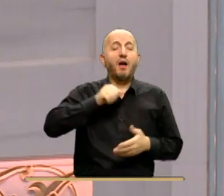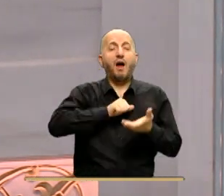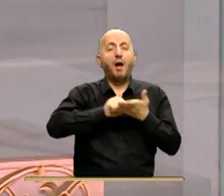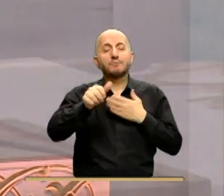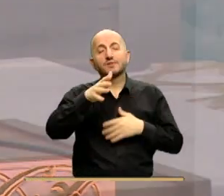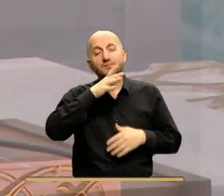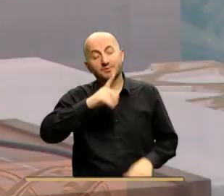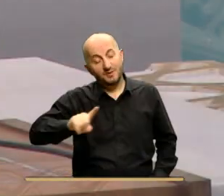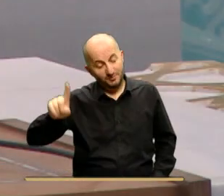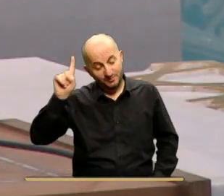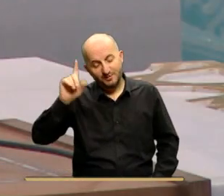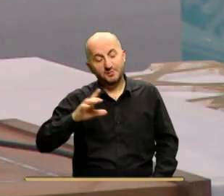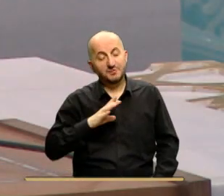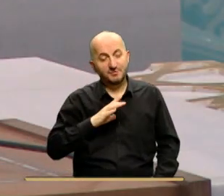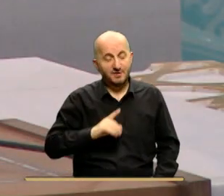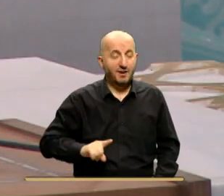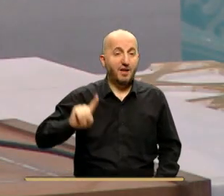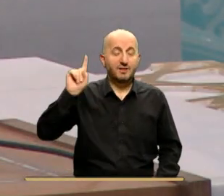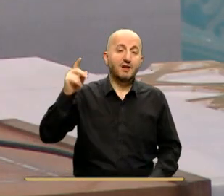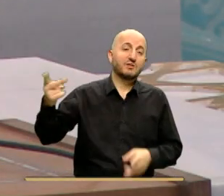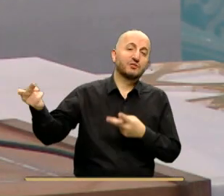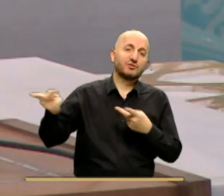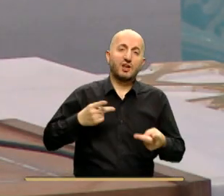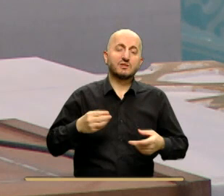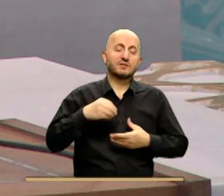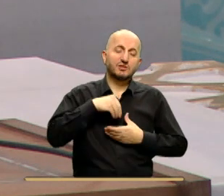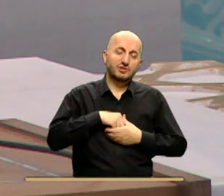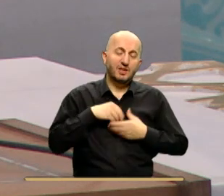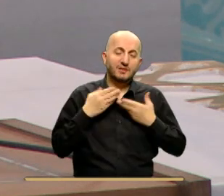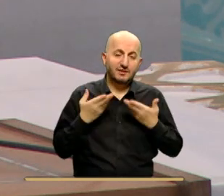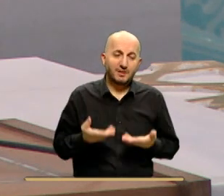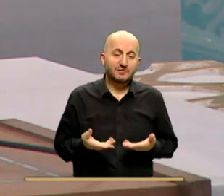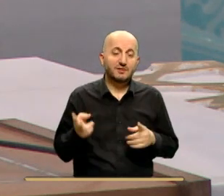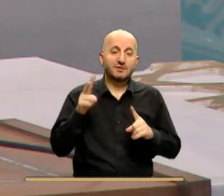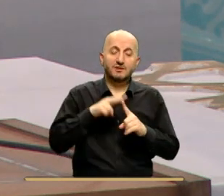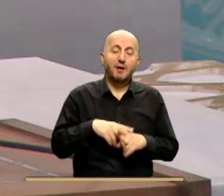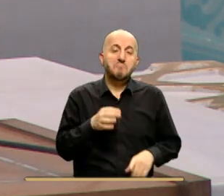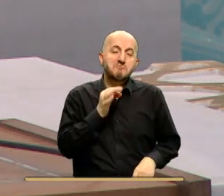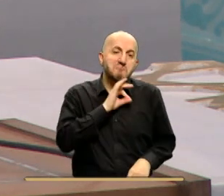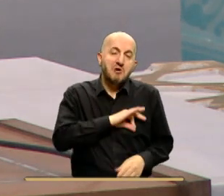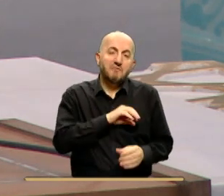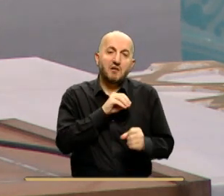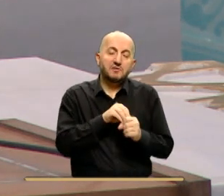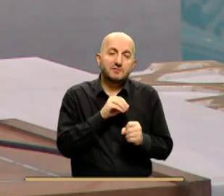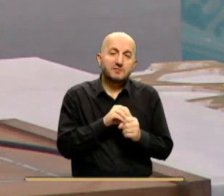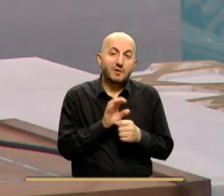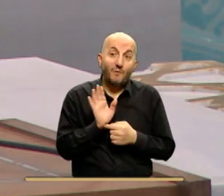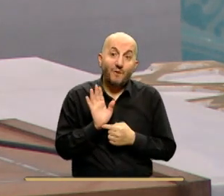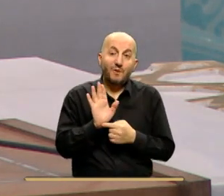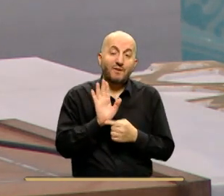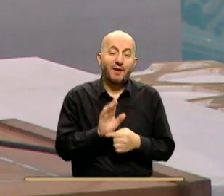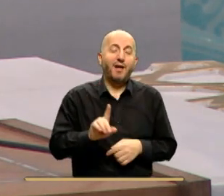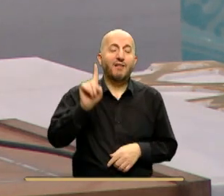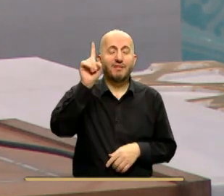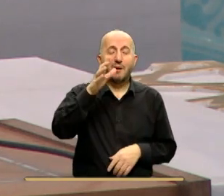var. Allah'ın çağrısına içtenlikle katılanlarla, menfaati için öyle görünenleri